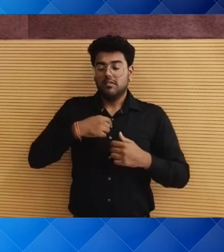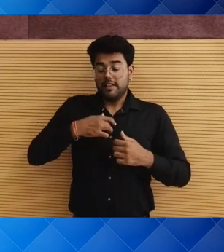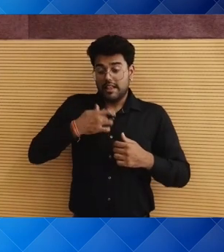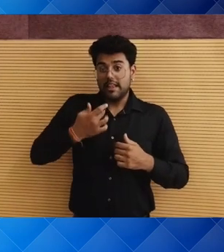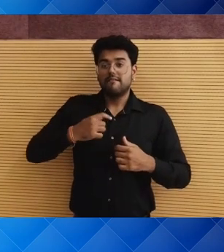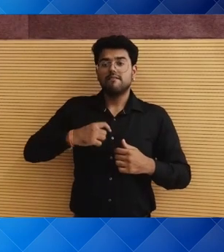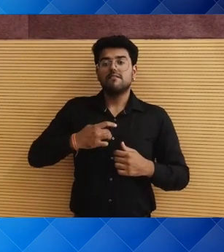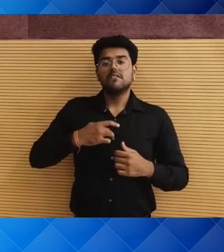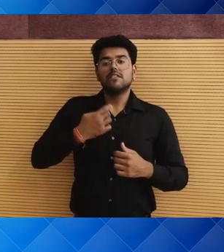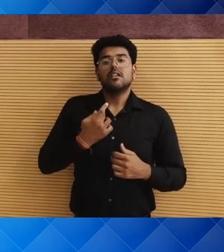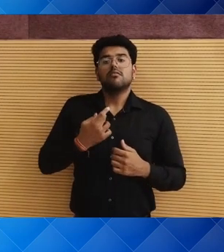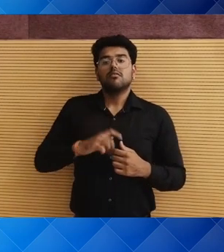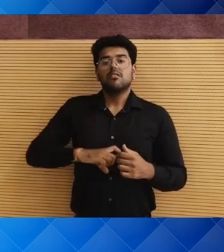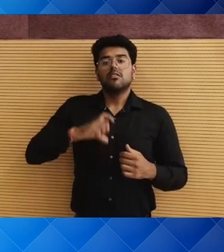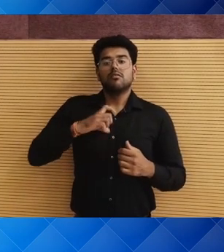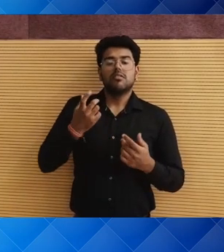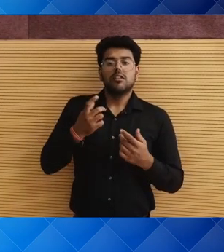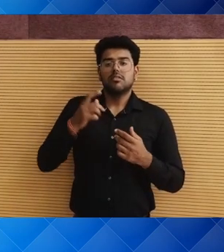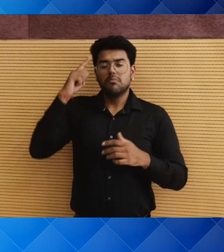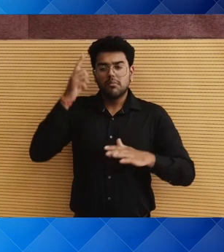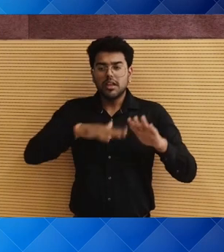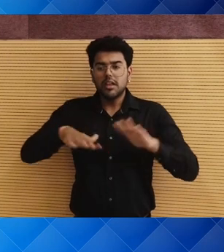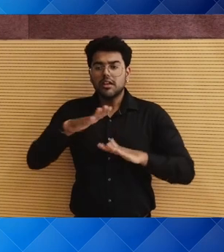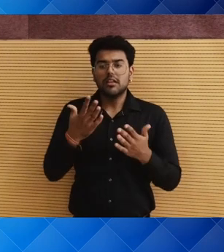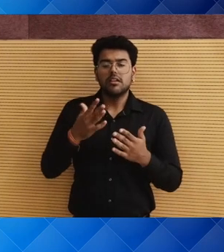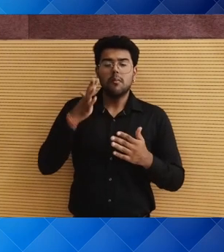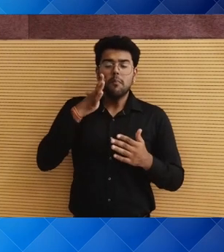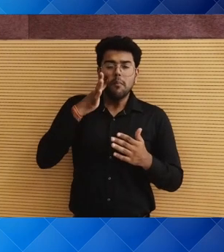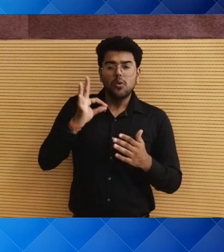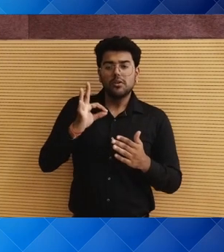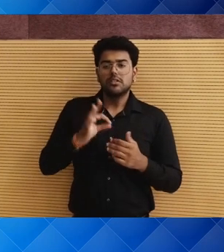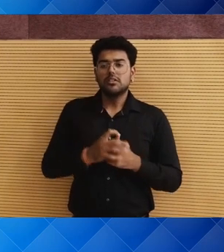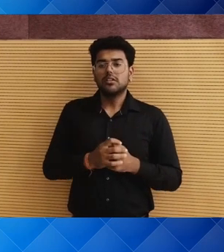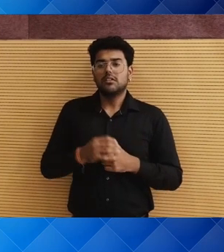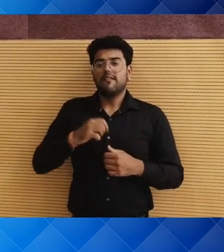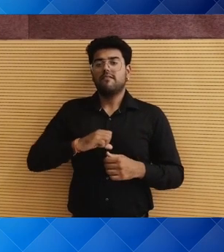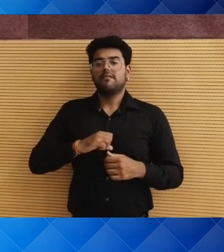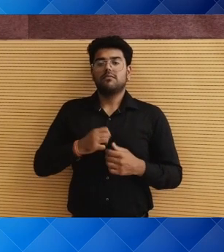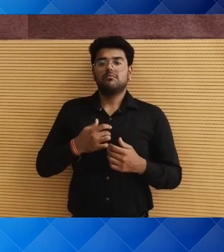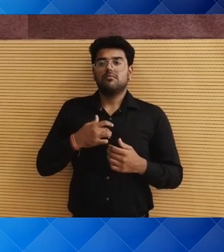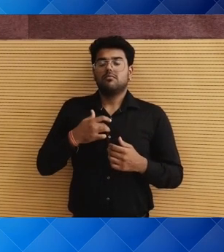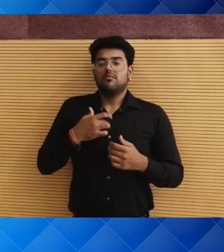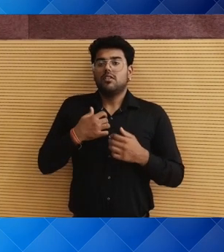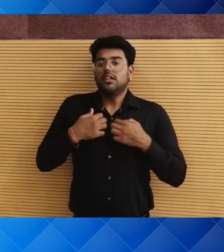अंतरात्मा, नीति, मूल्य, आस्था,